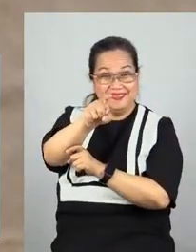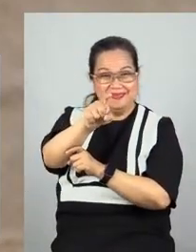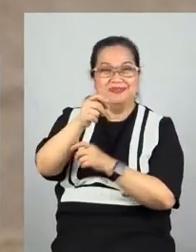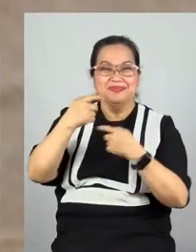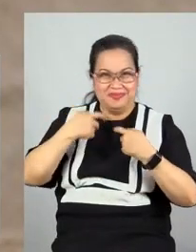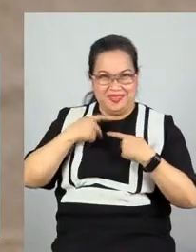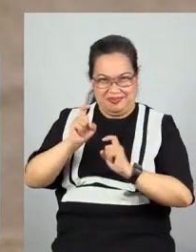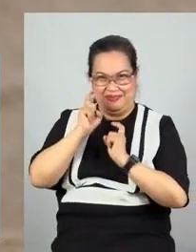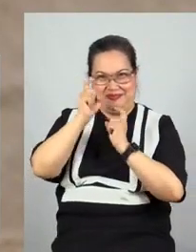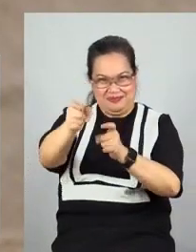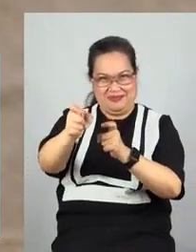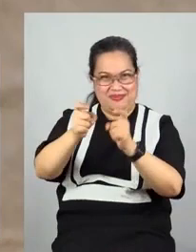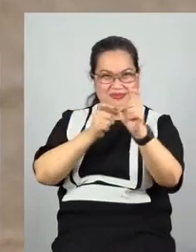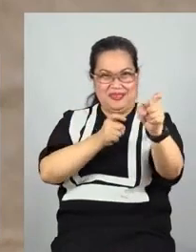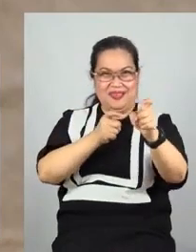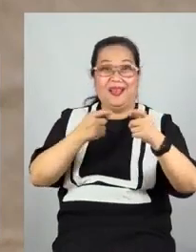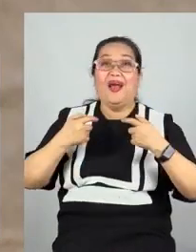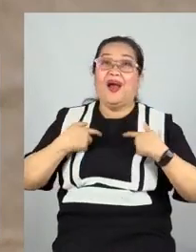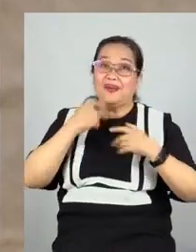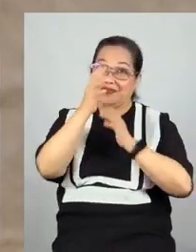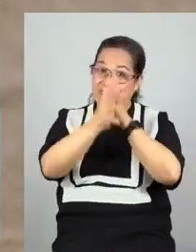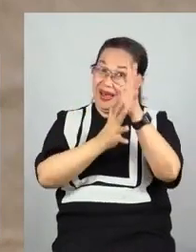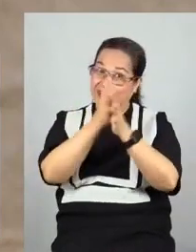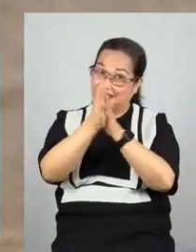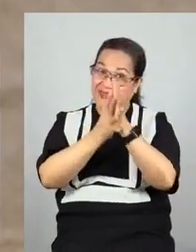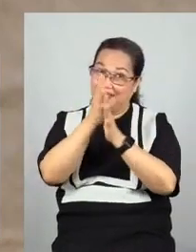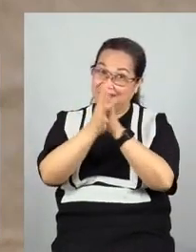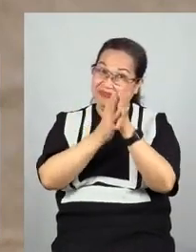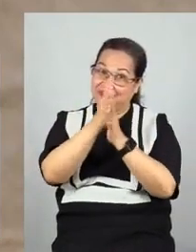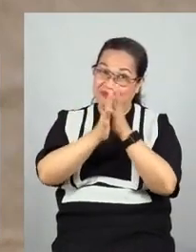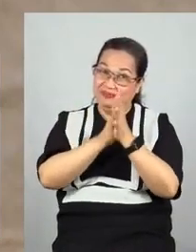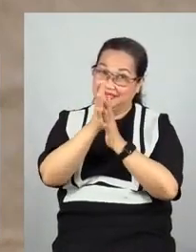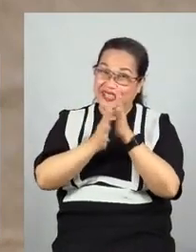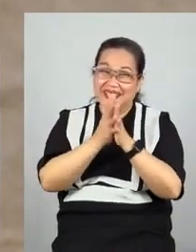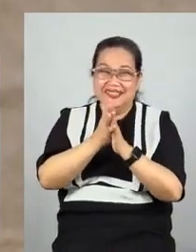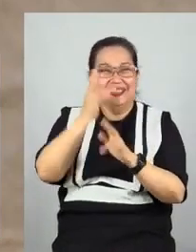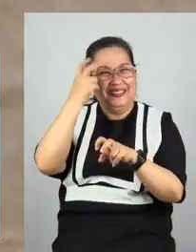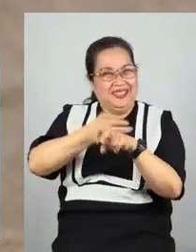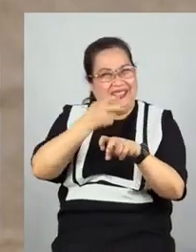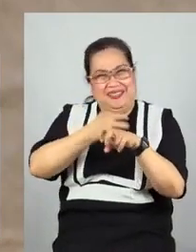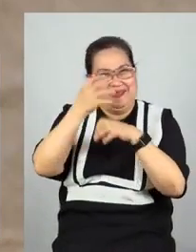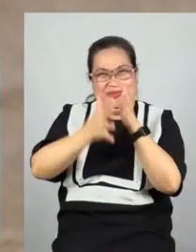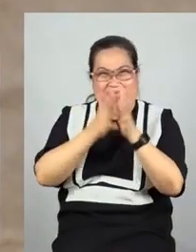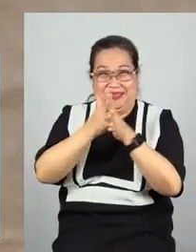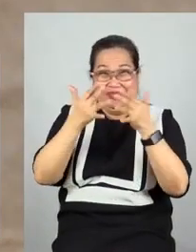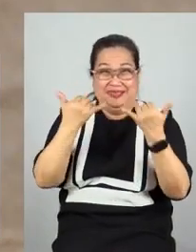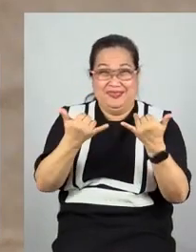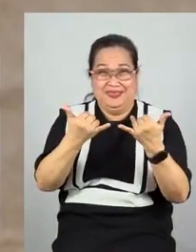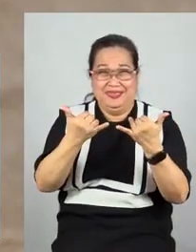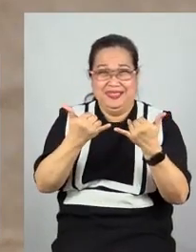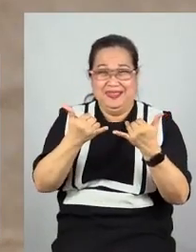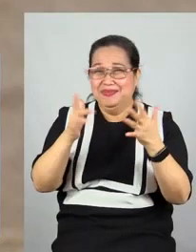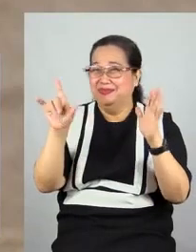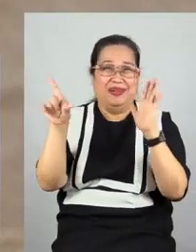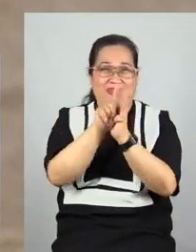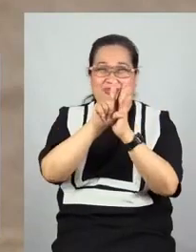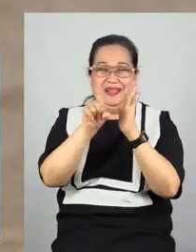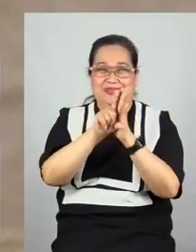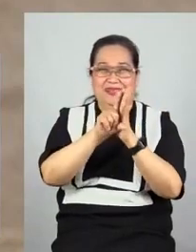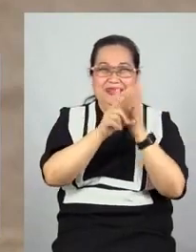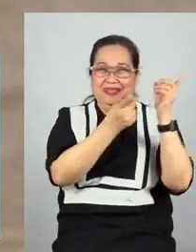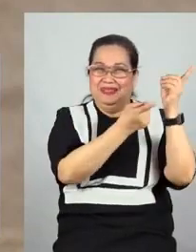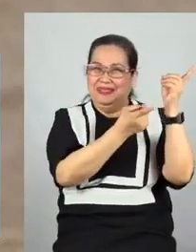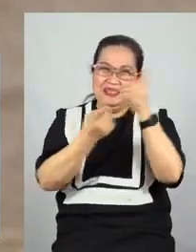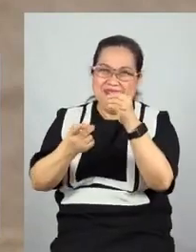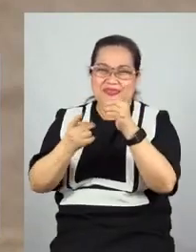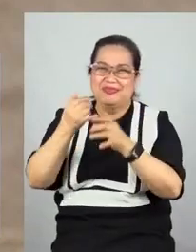Kailangan merong party. Ang hirap pong mag-party ngayon, di ba? Kasi magpapadeliver ka